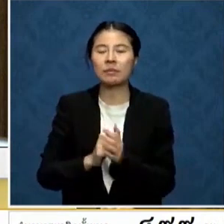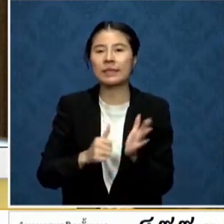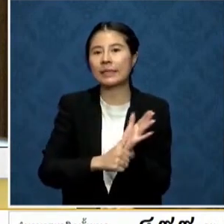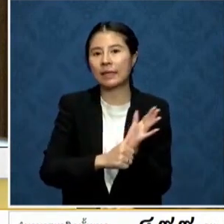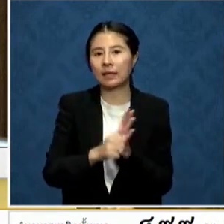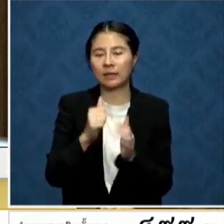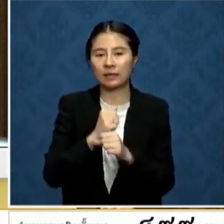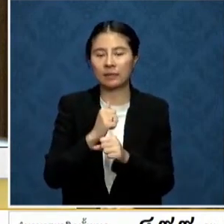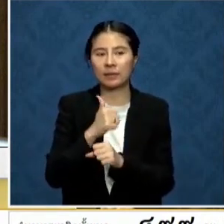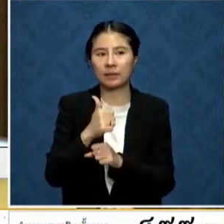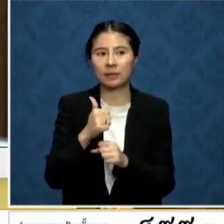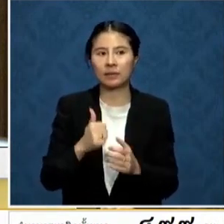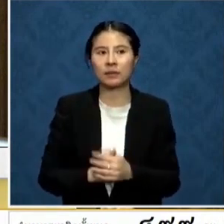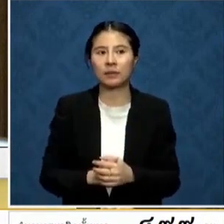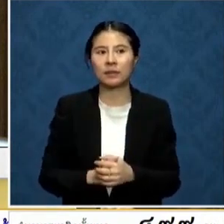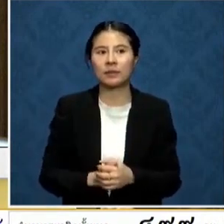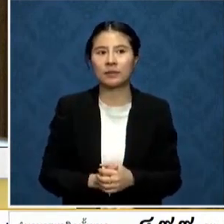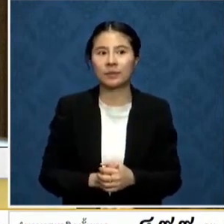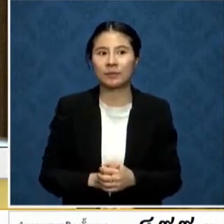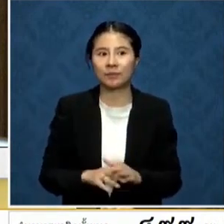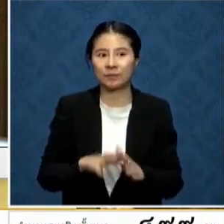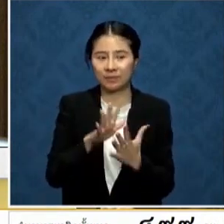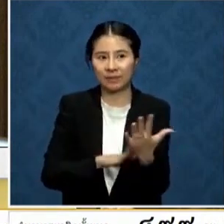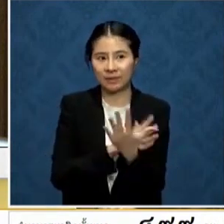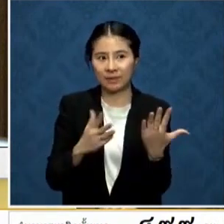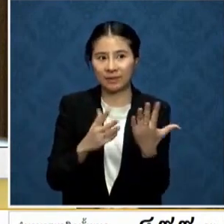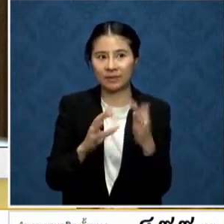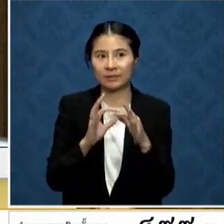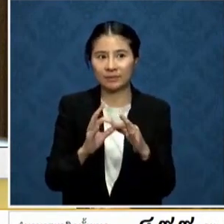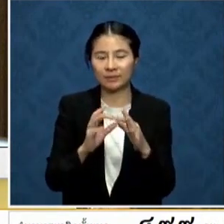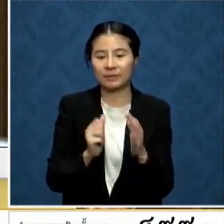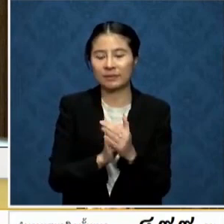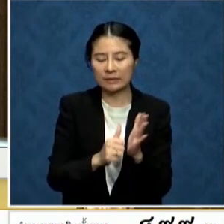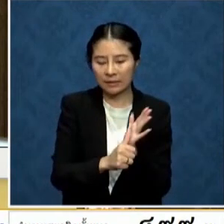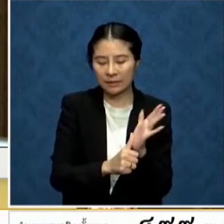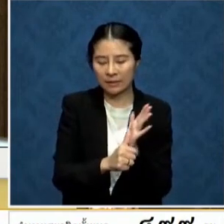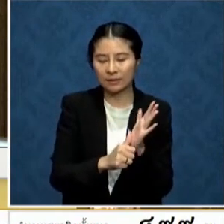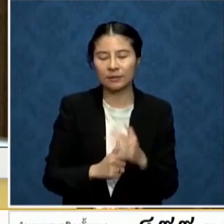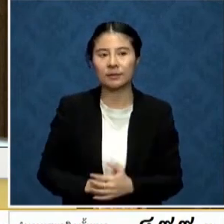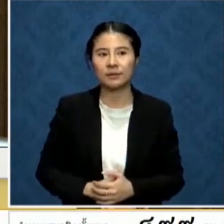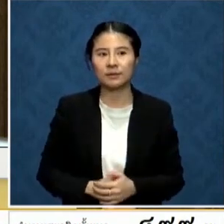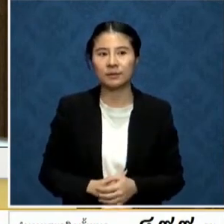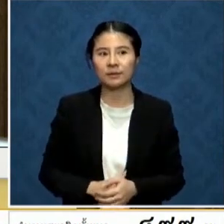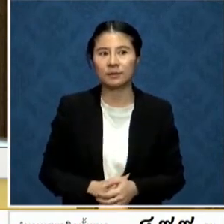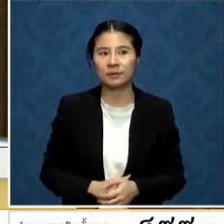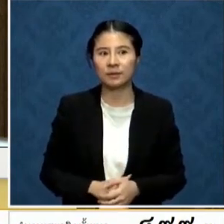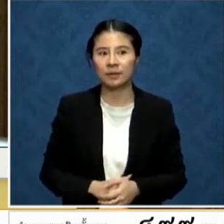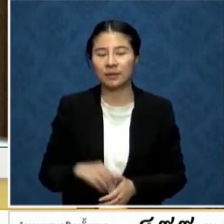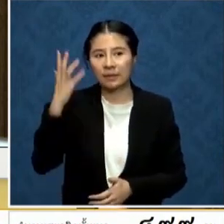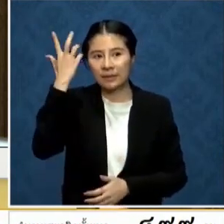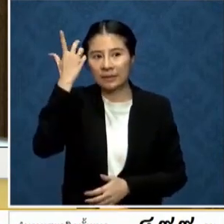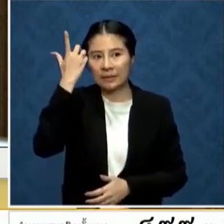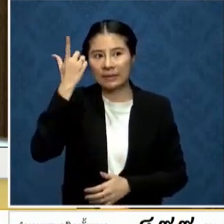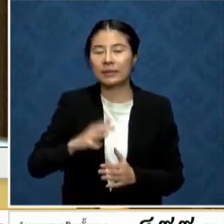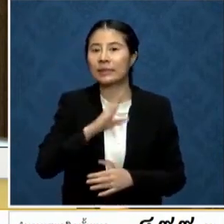2นะครับอาจจะเป็นไพ่ใบสุดท้ายที่ผมโยนไปก่อนที่ร่างแก้ไขข้อบังคับของผมจะถูกปัดตกหรือว่าถูกคว่ำนะครับผมก็กังวลไว้แล้วแหละครับว่า